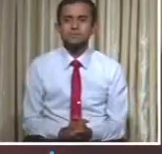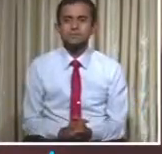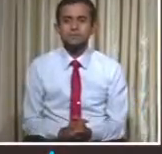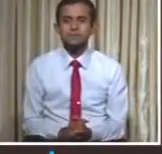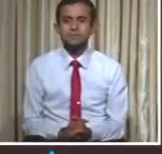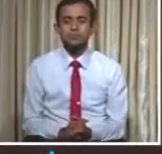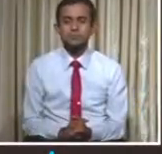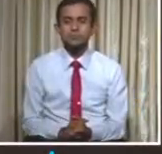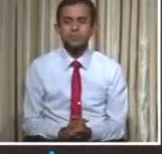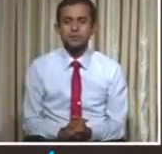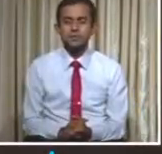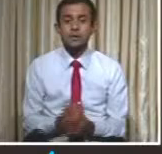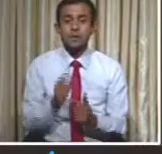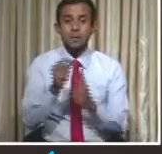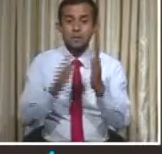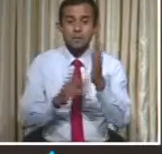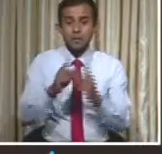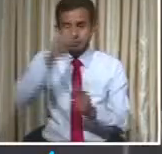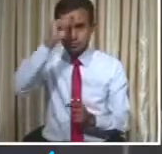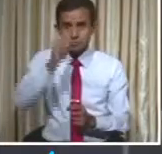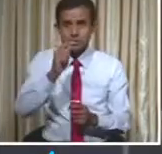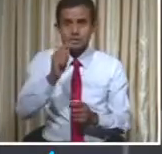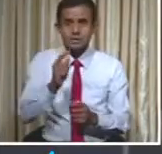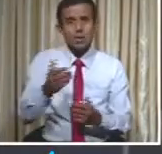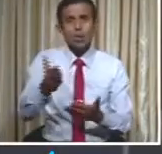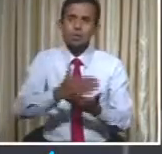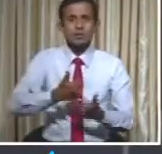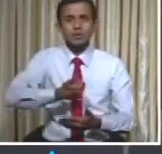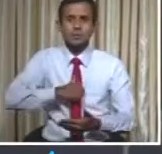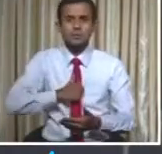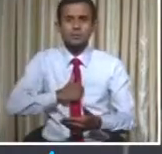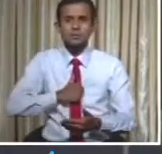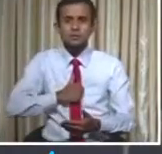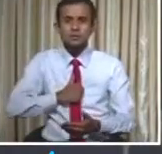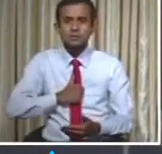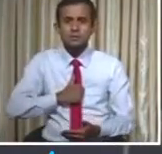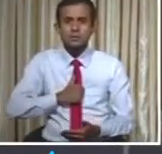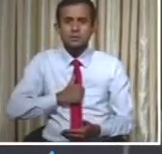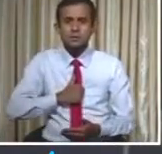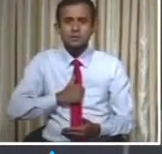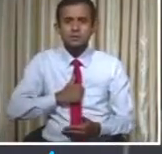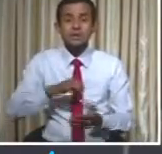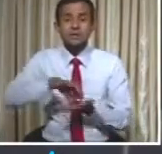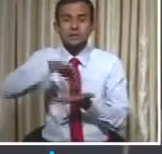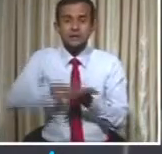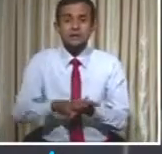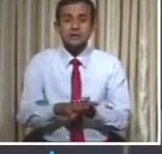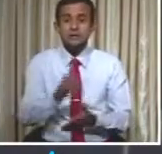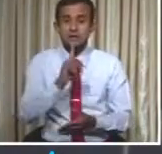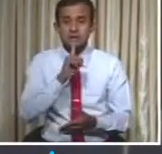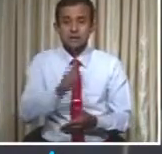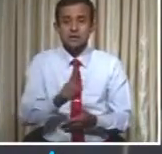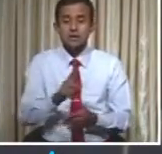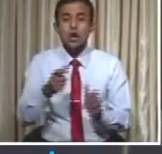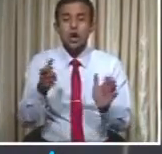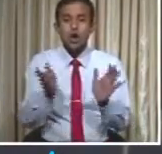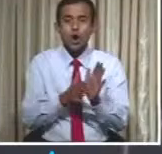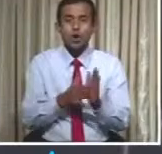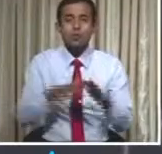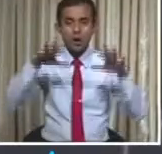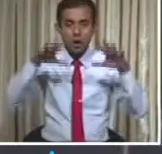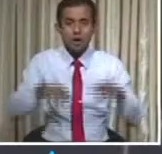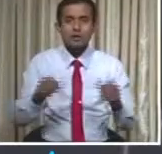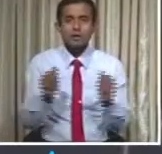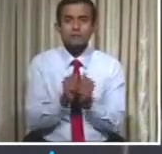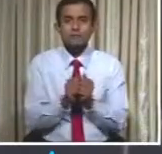එතුමනි මන්ත්‍රීතුමා කියන එක ගැන සම්පූර්ණ එකඟයි. මේක ස්ථාවර නියෝග කාරක සභාවට අයිති